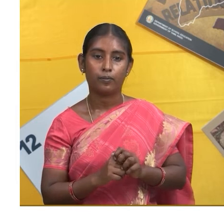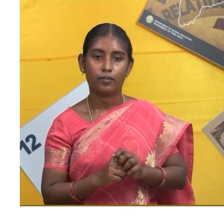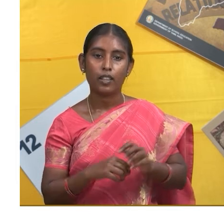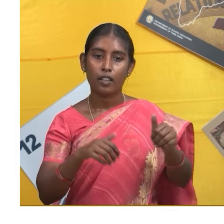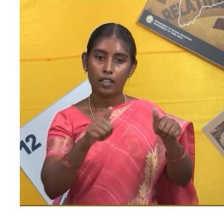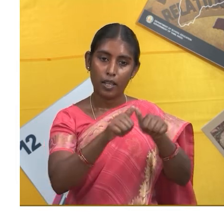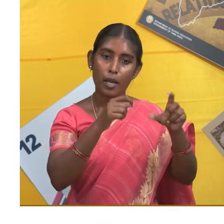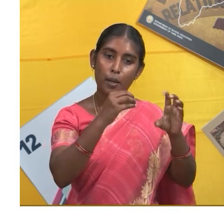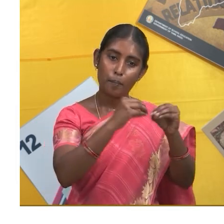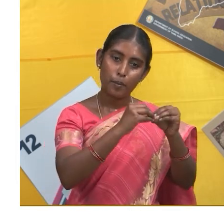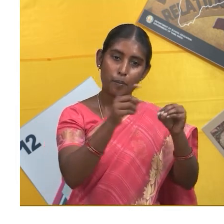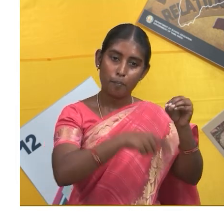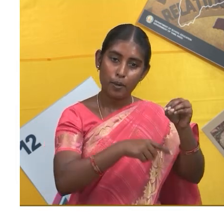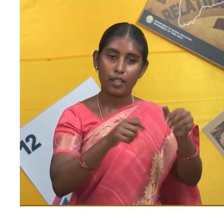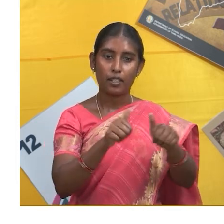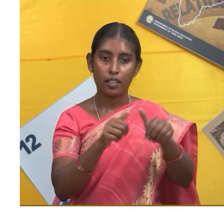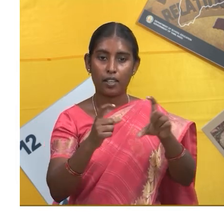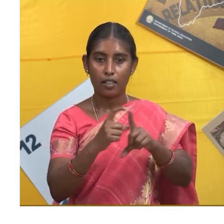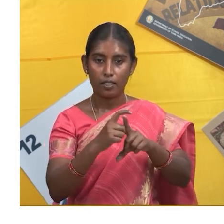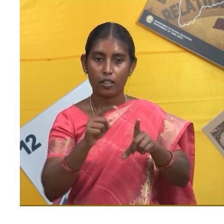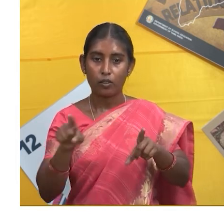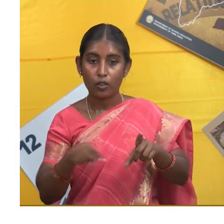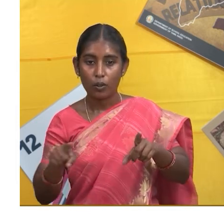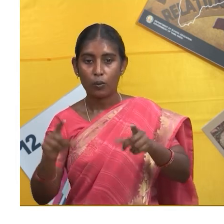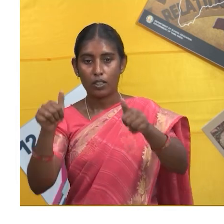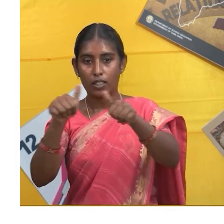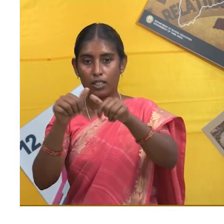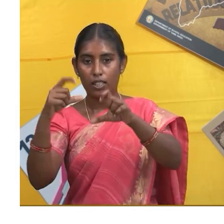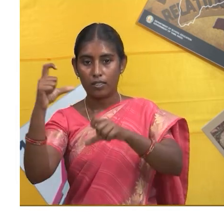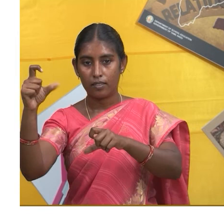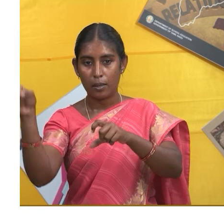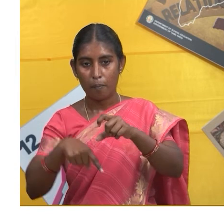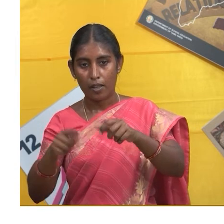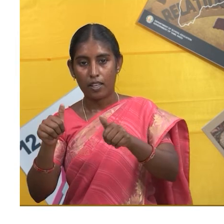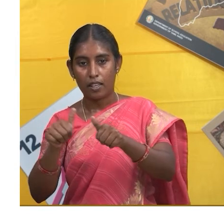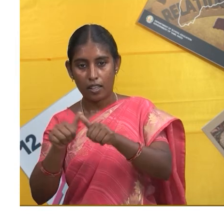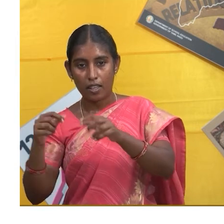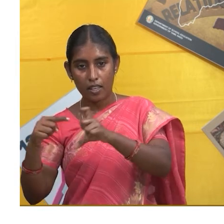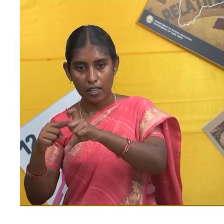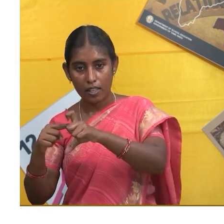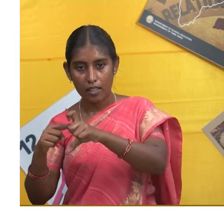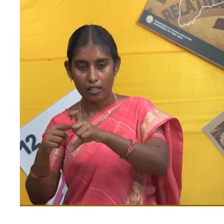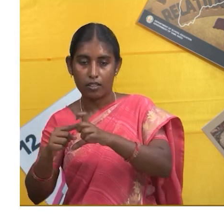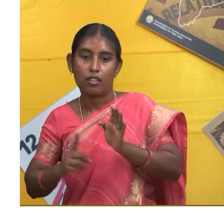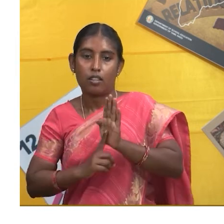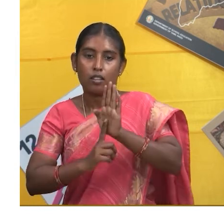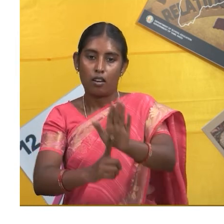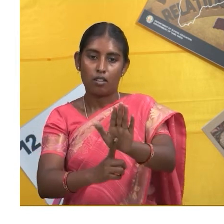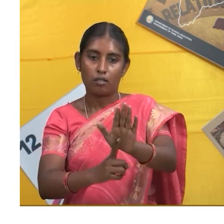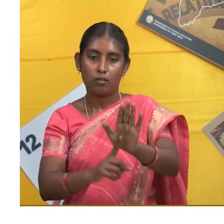இ ந மு முடிரு வந்து Champagner volont